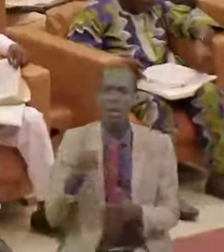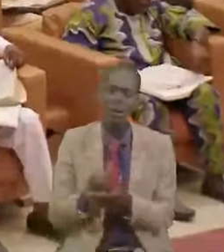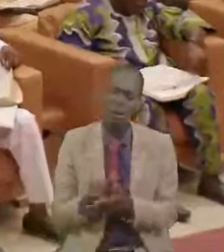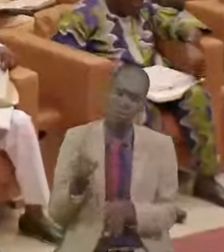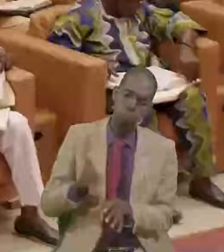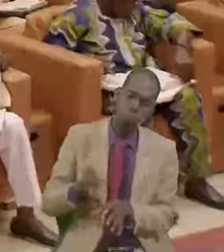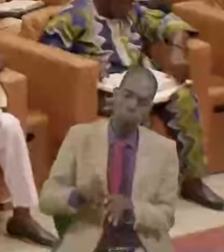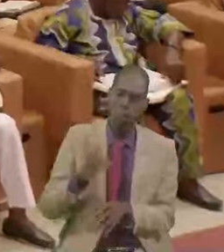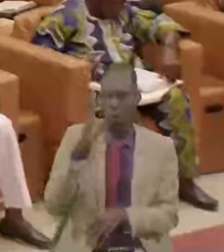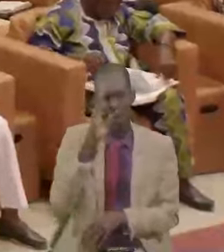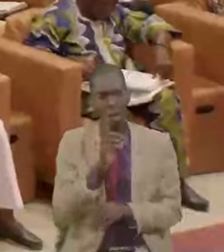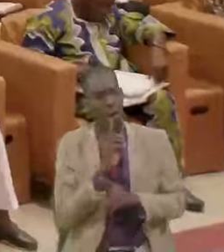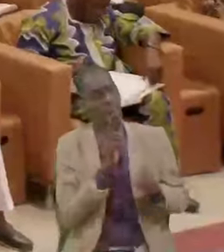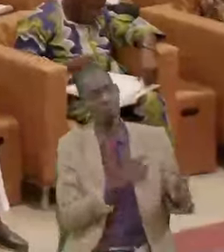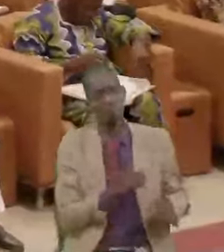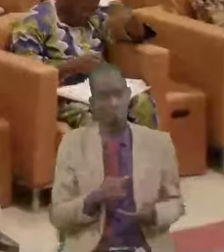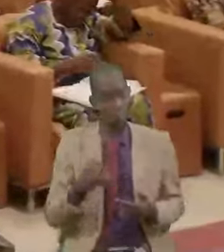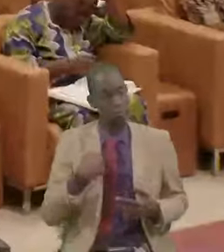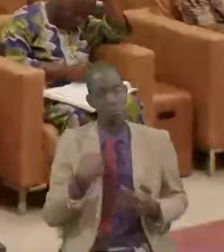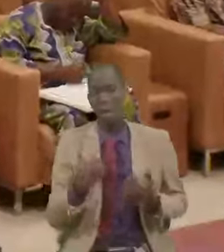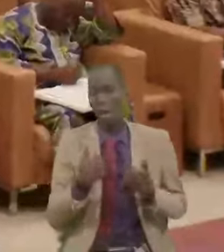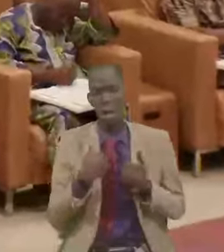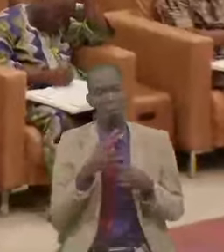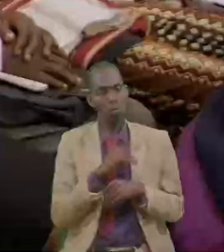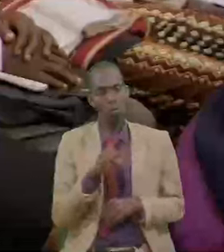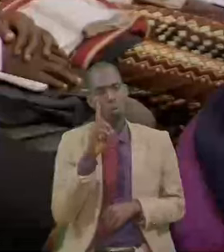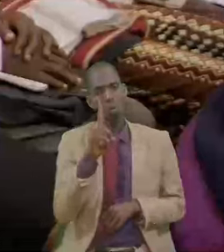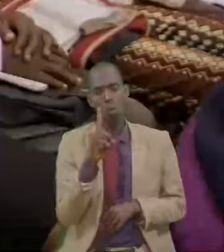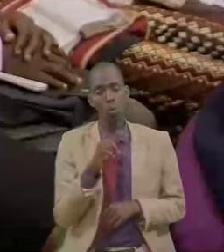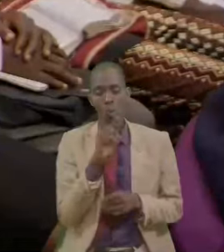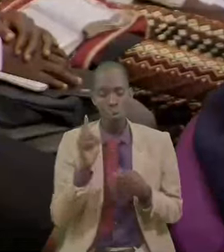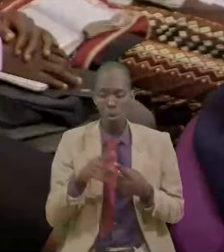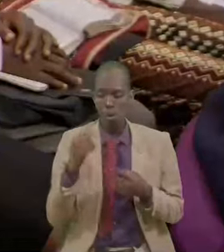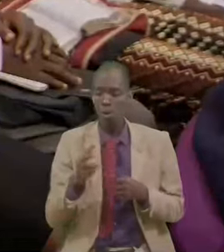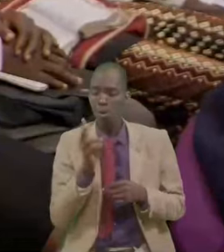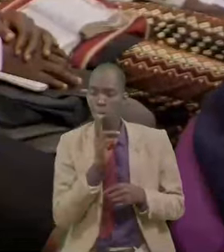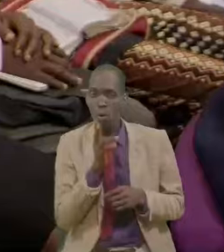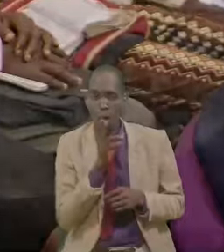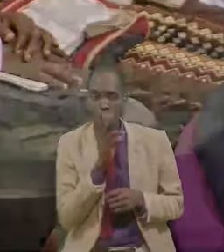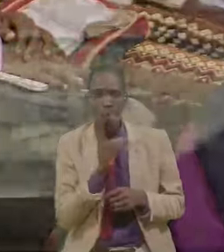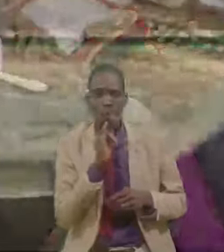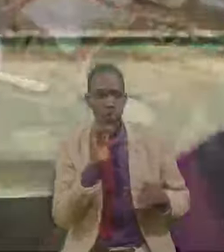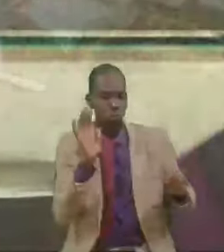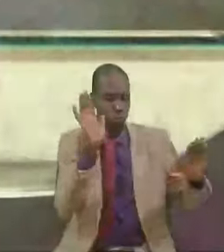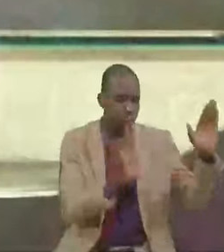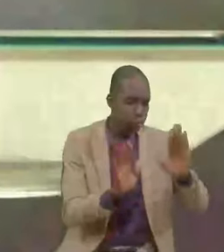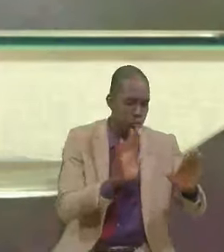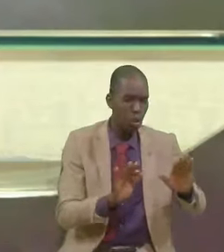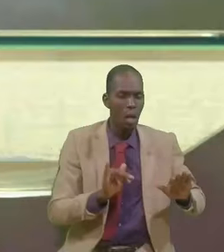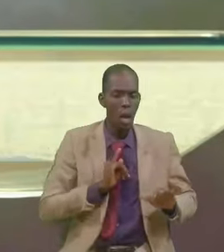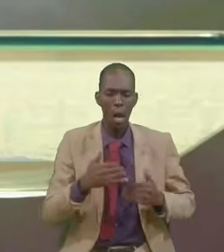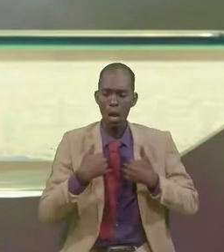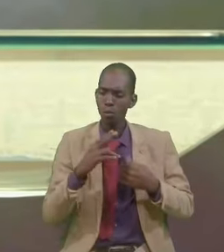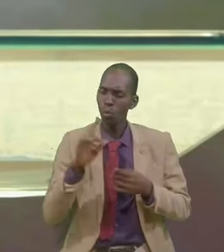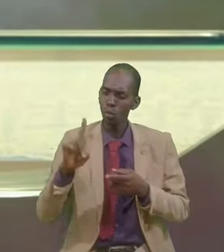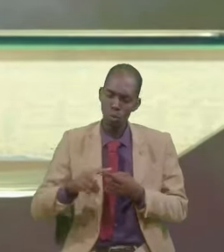lui répondit, Seigneur, je n'ai personne pour me jeter dans la piscine quand l'eau est agitée. Et pendant que